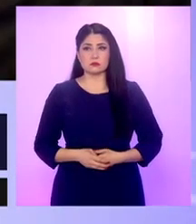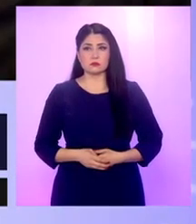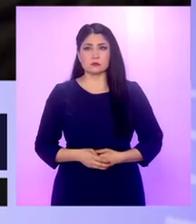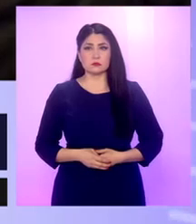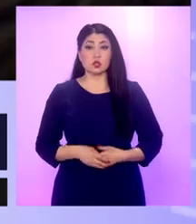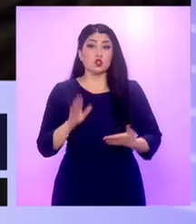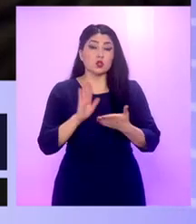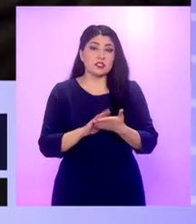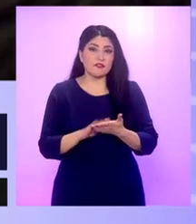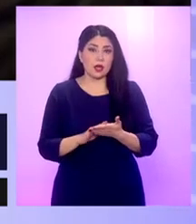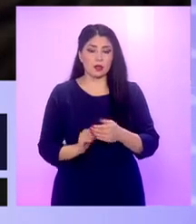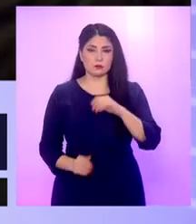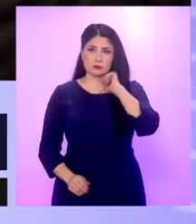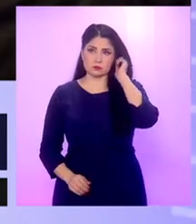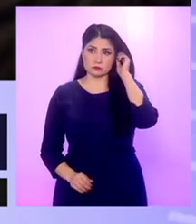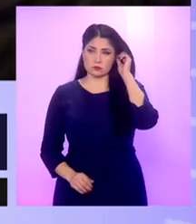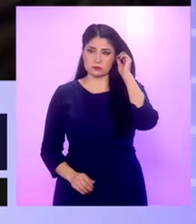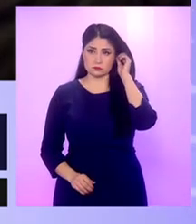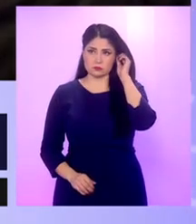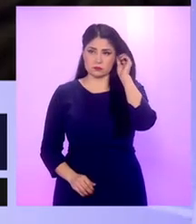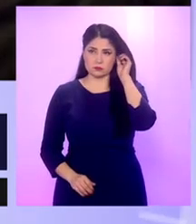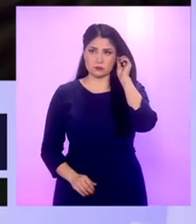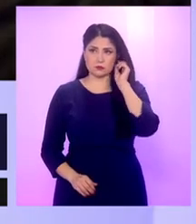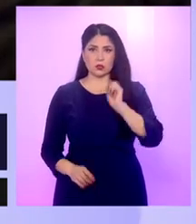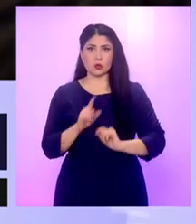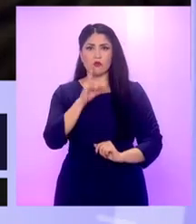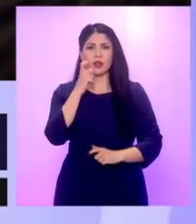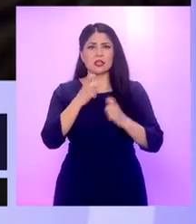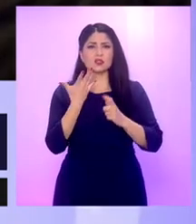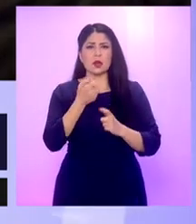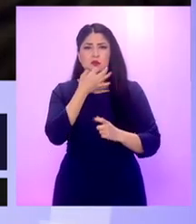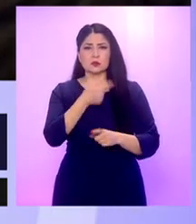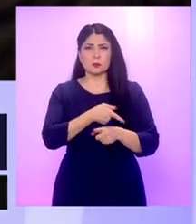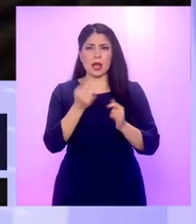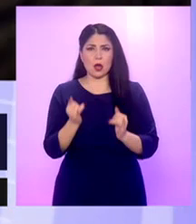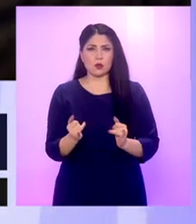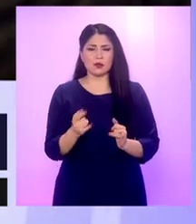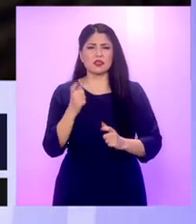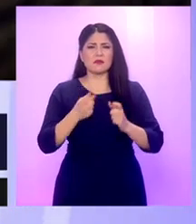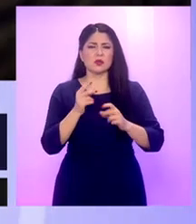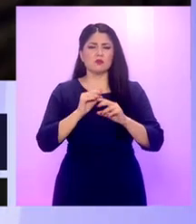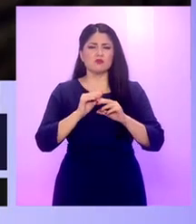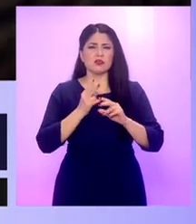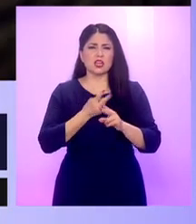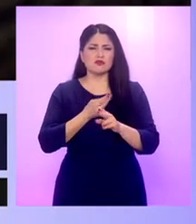în mod justificat. Repet, nu discut de ce am spus până acum, de toate gafele,